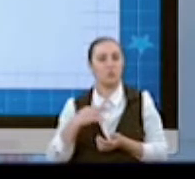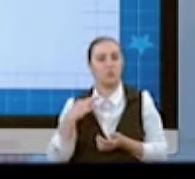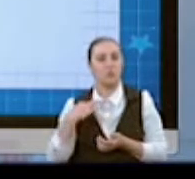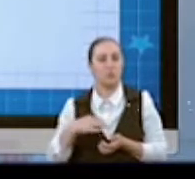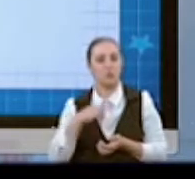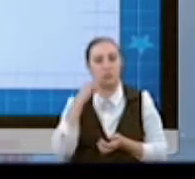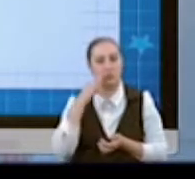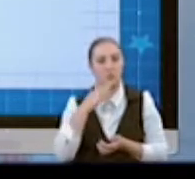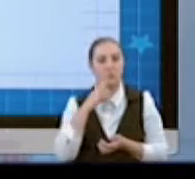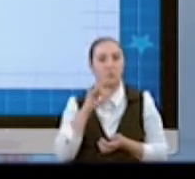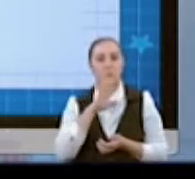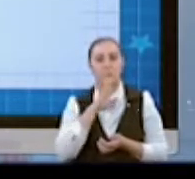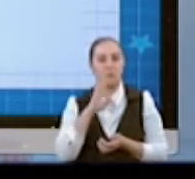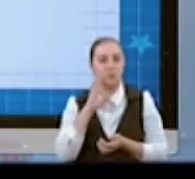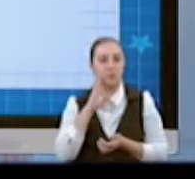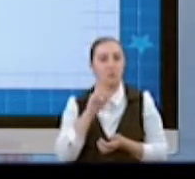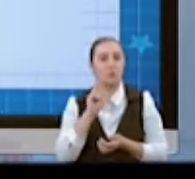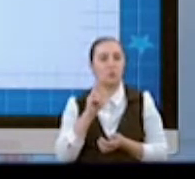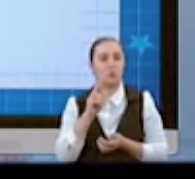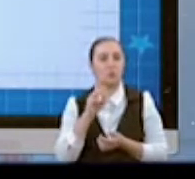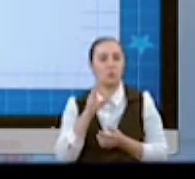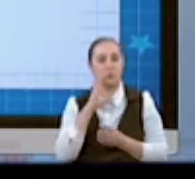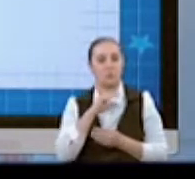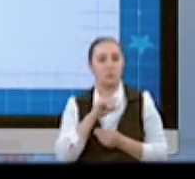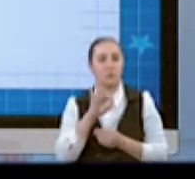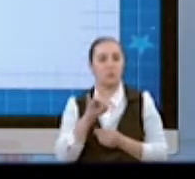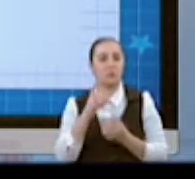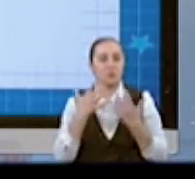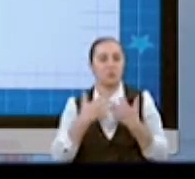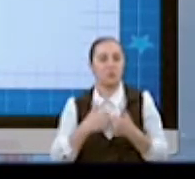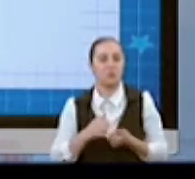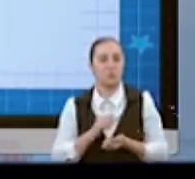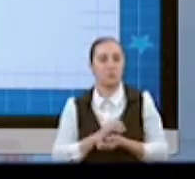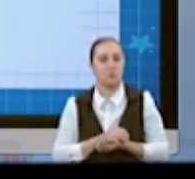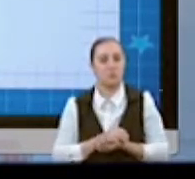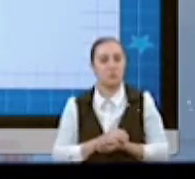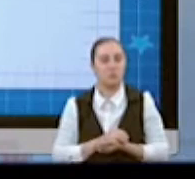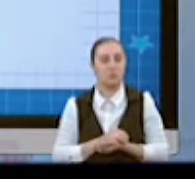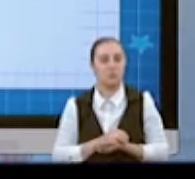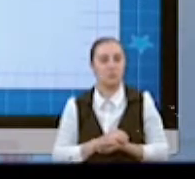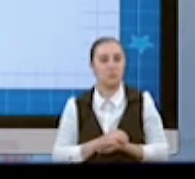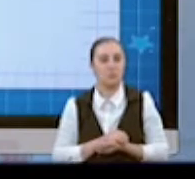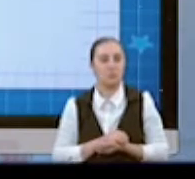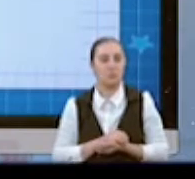сын, отец и мать. Кто успел их сосчитать?